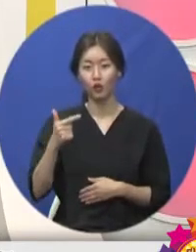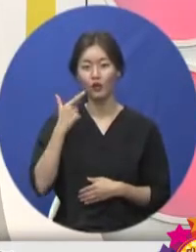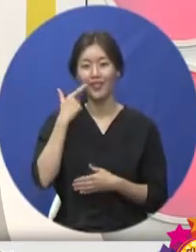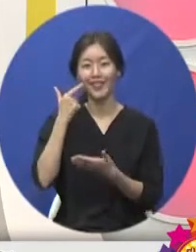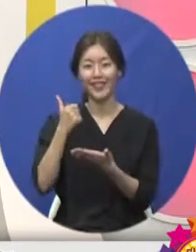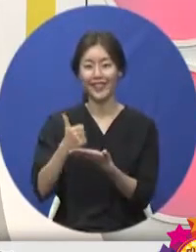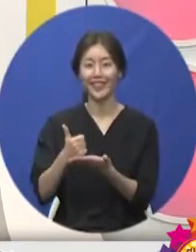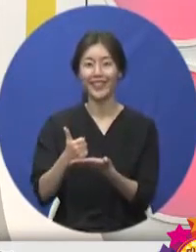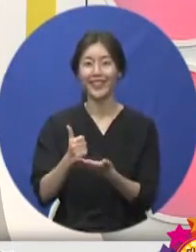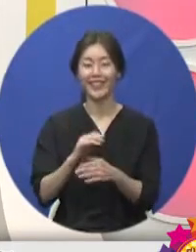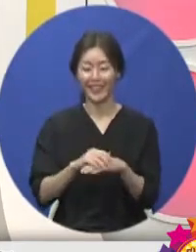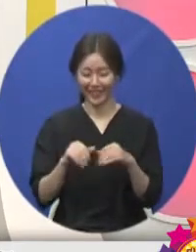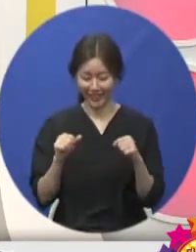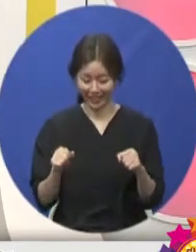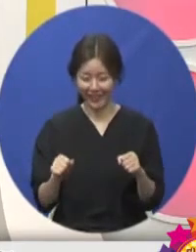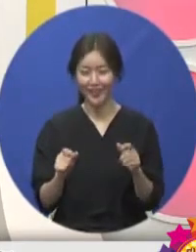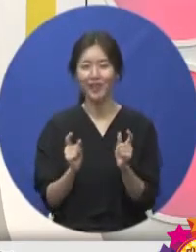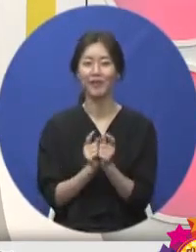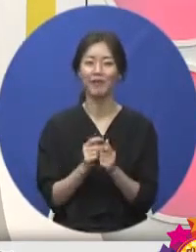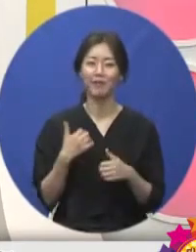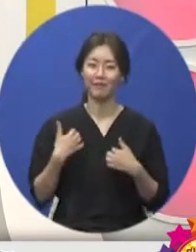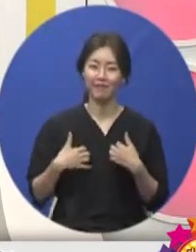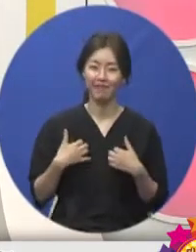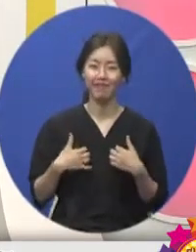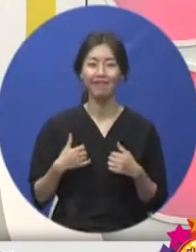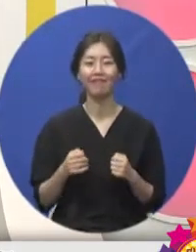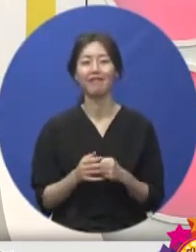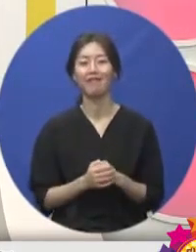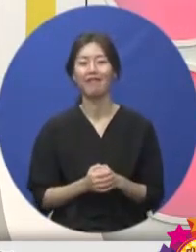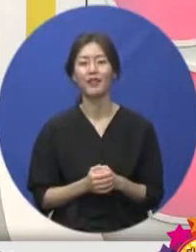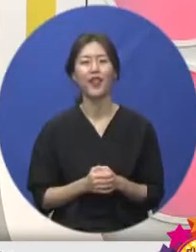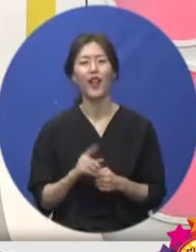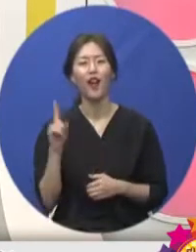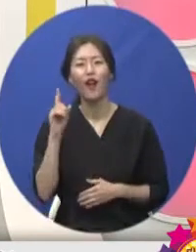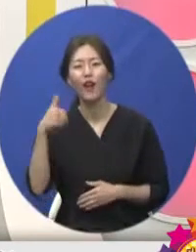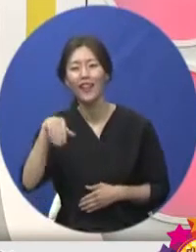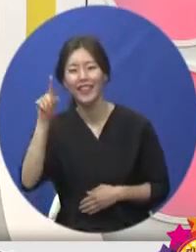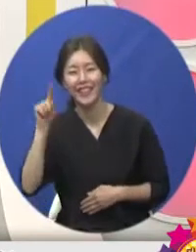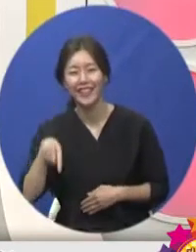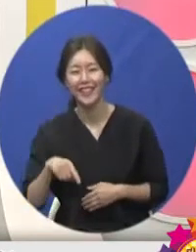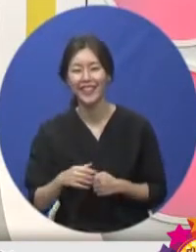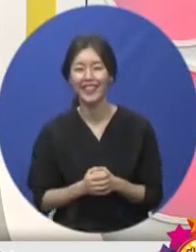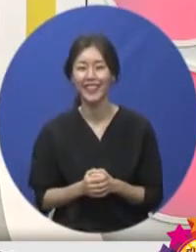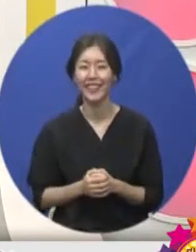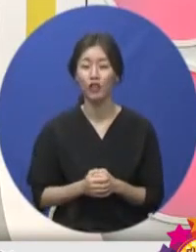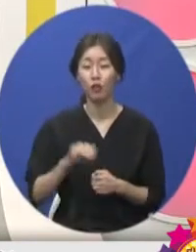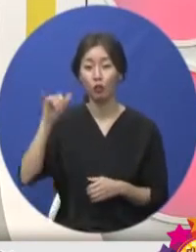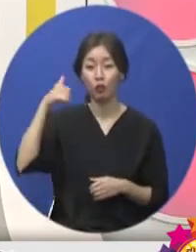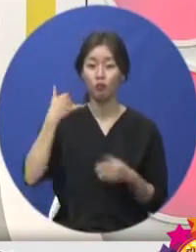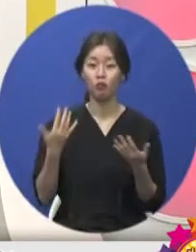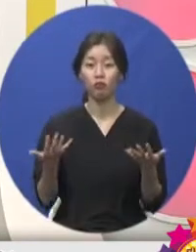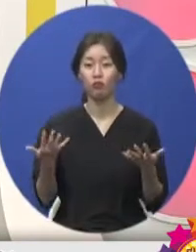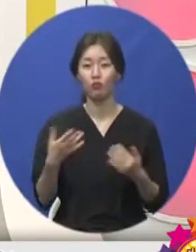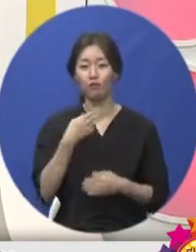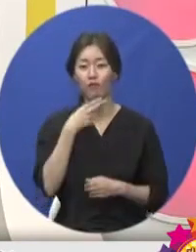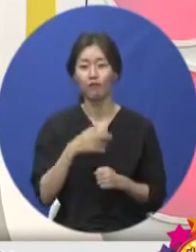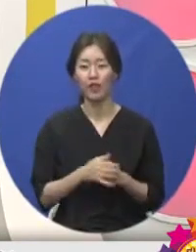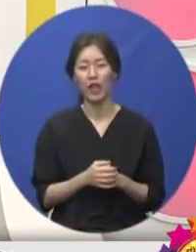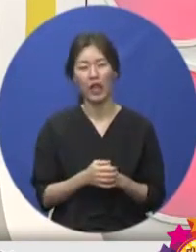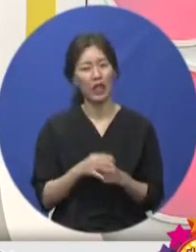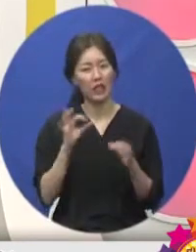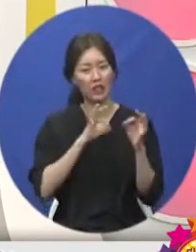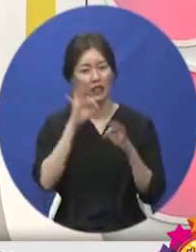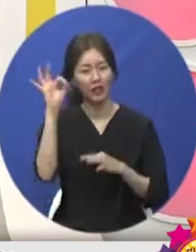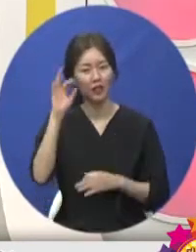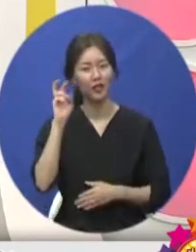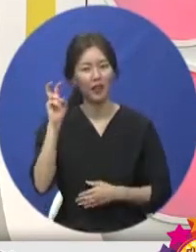안녕하세요. 안녕하십니까. 반갑습니다. 예. 반갑습니다. 어디 아버님. 갔다 오셨어요? 아니 전화가 안 왔어요. 그랬어요? 잘못 눌렀는가